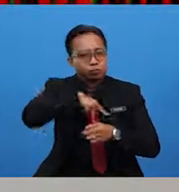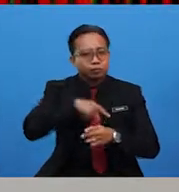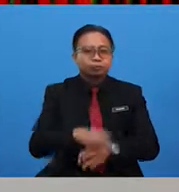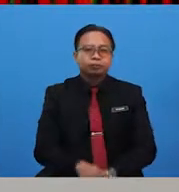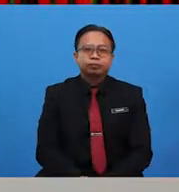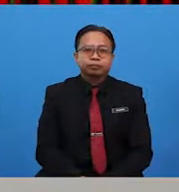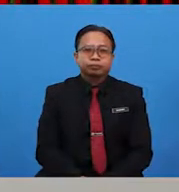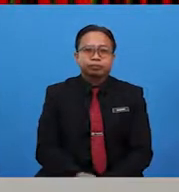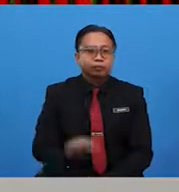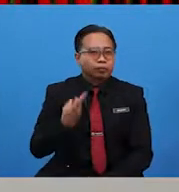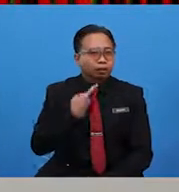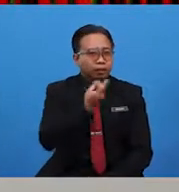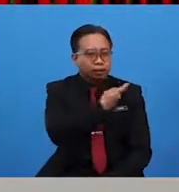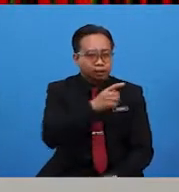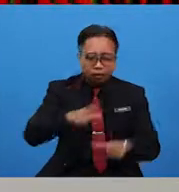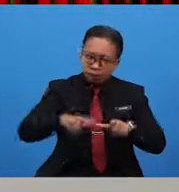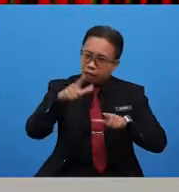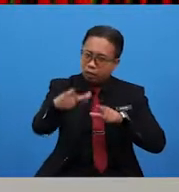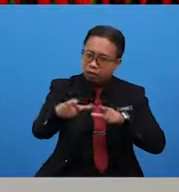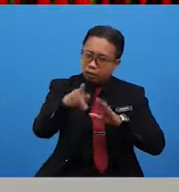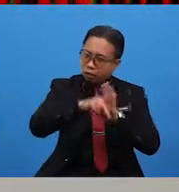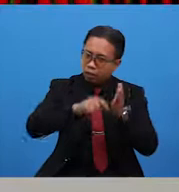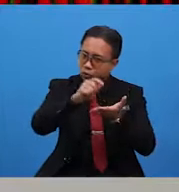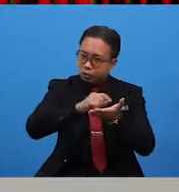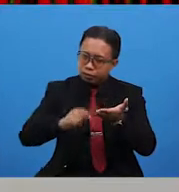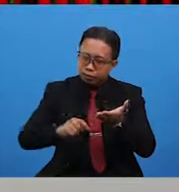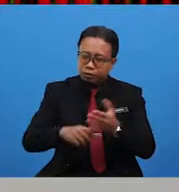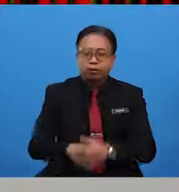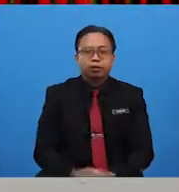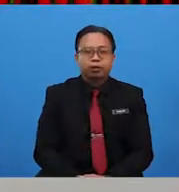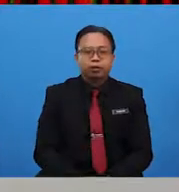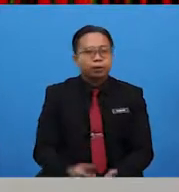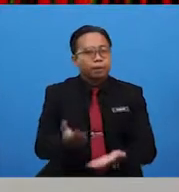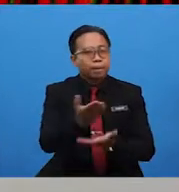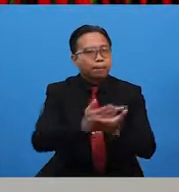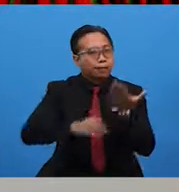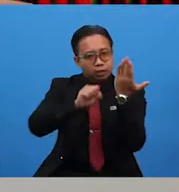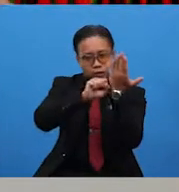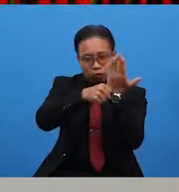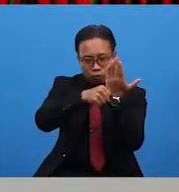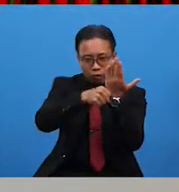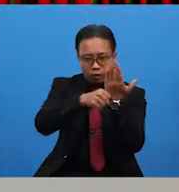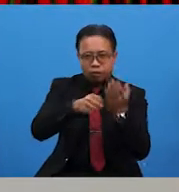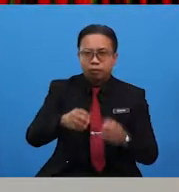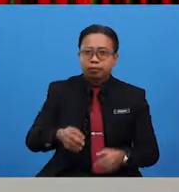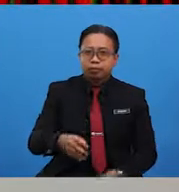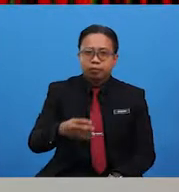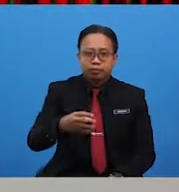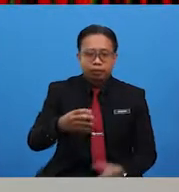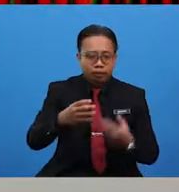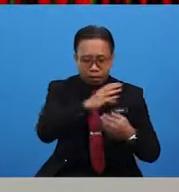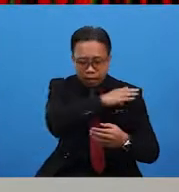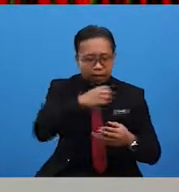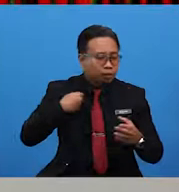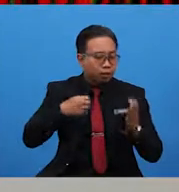kita ke langkah penulisan yang terakhir bahagian sumber maklumat dan rujukan sebenarnya banyak